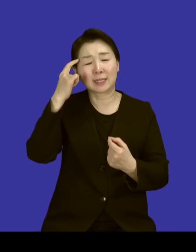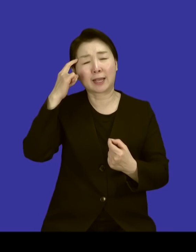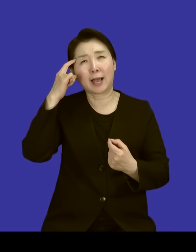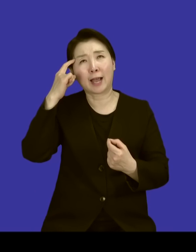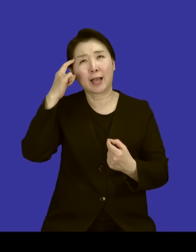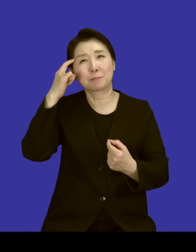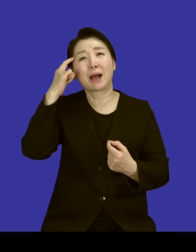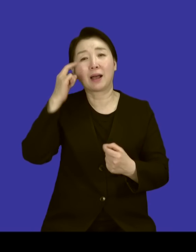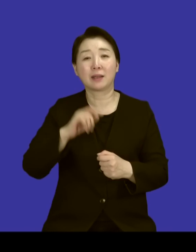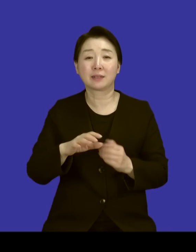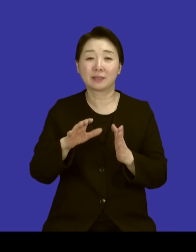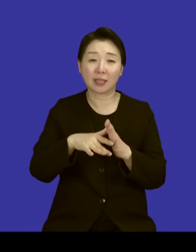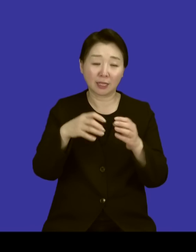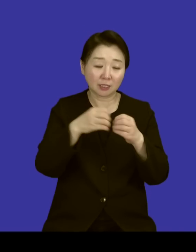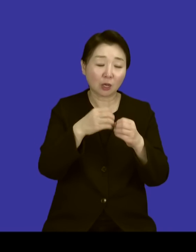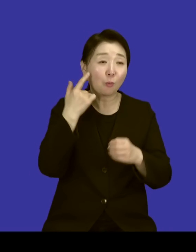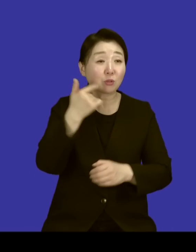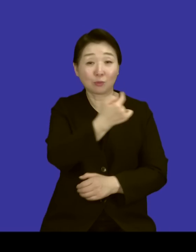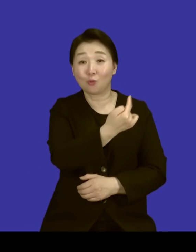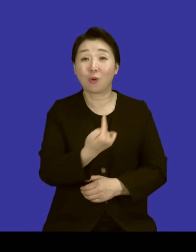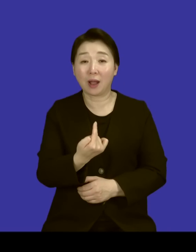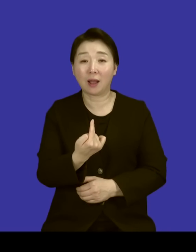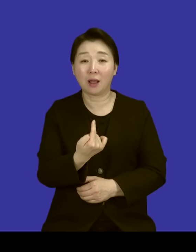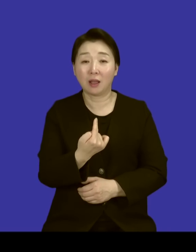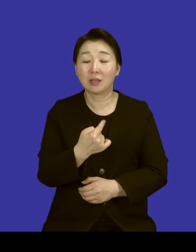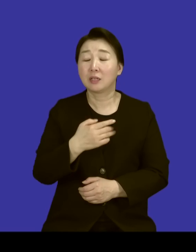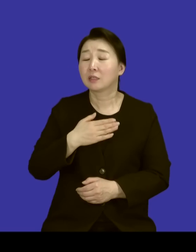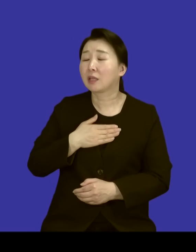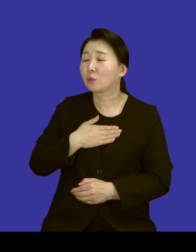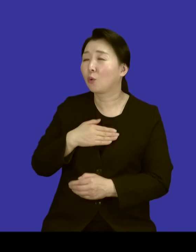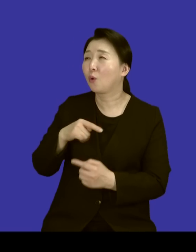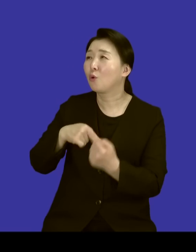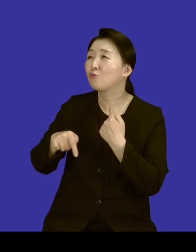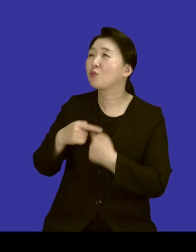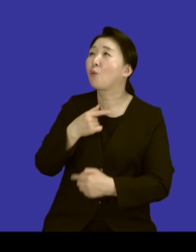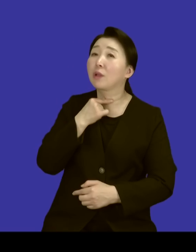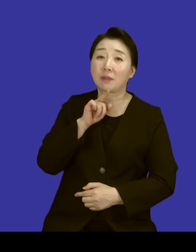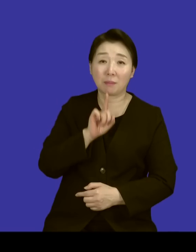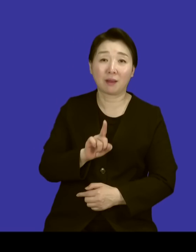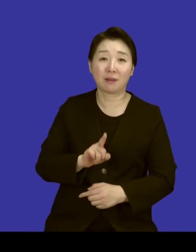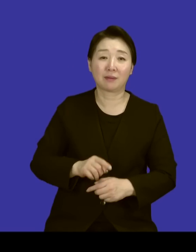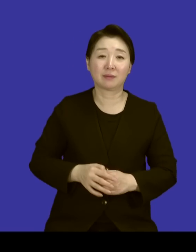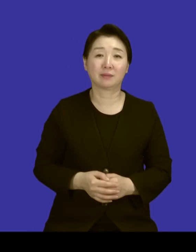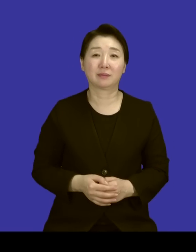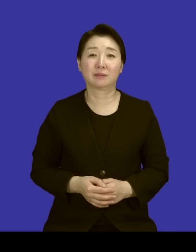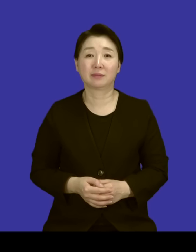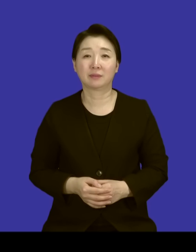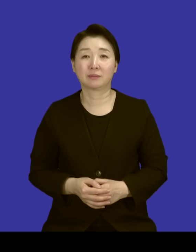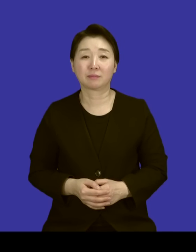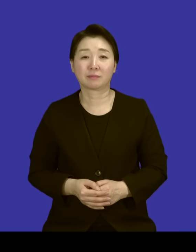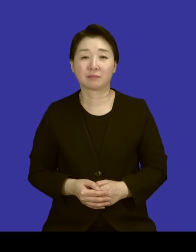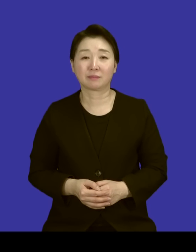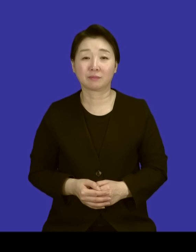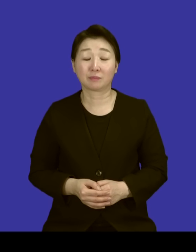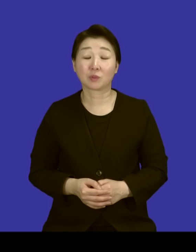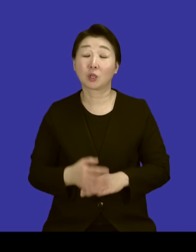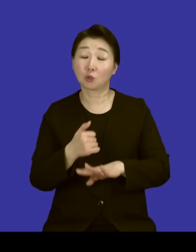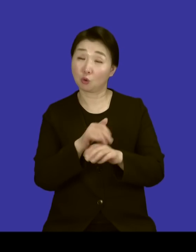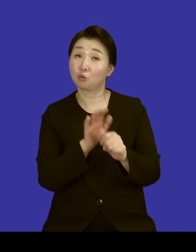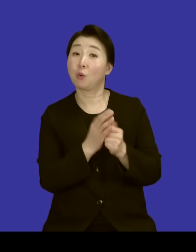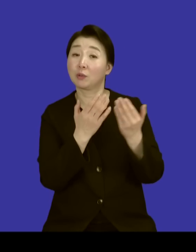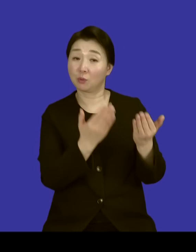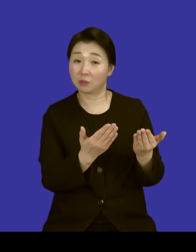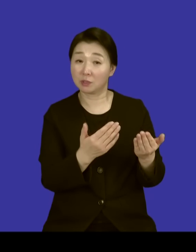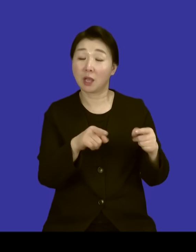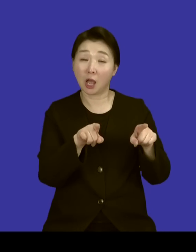쯤에 예. 창원에서 목사님 한 분이 오셔가지고 네. 자기도 할 수 있게 해달라고 하고 싶다고. 그래서 밀어줬죠.